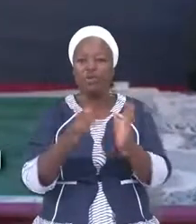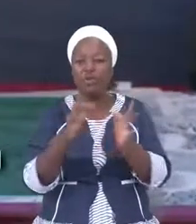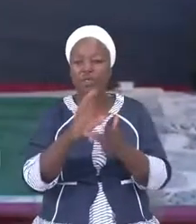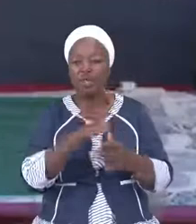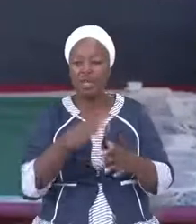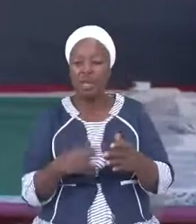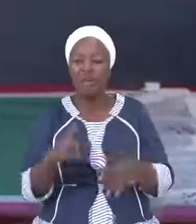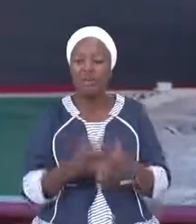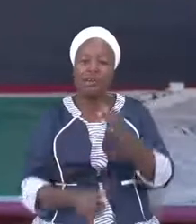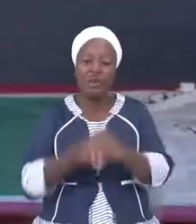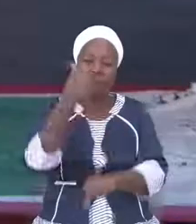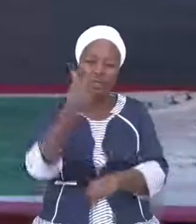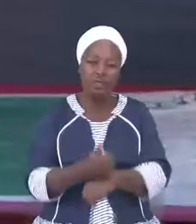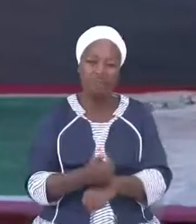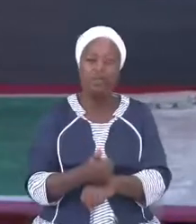Jésus.